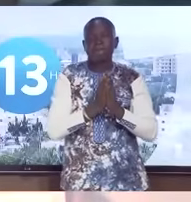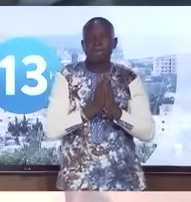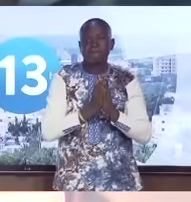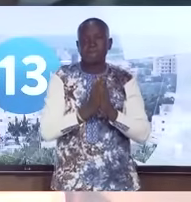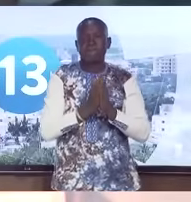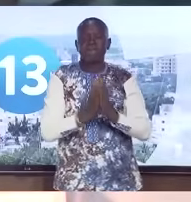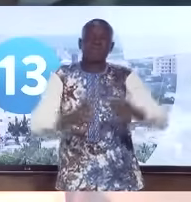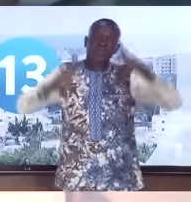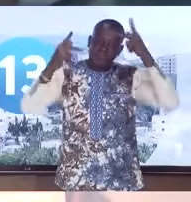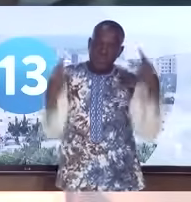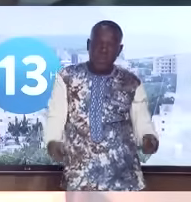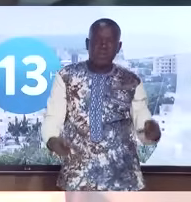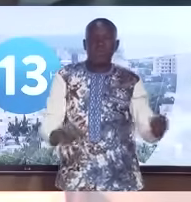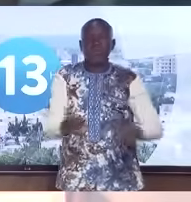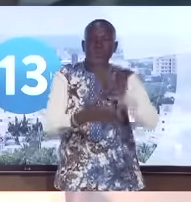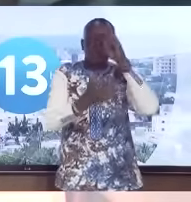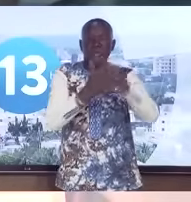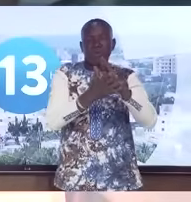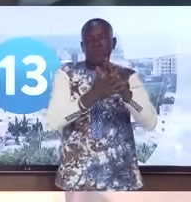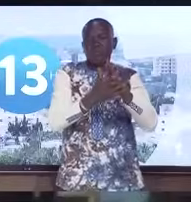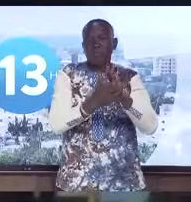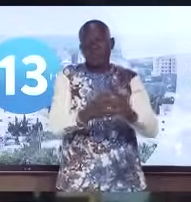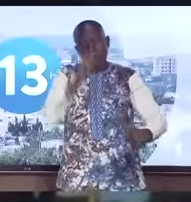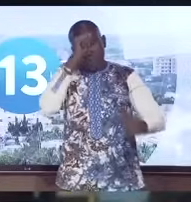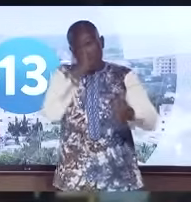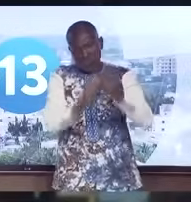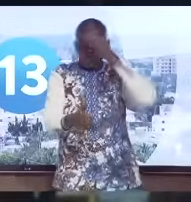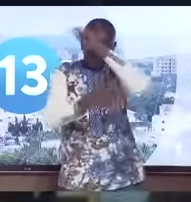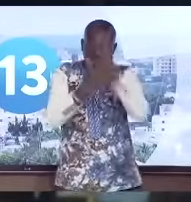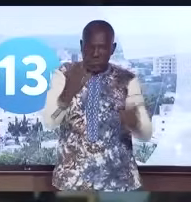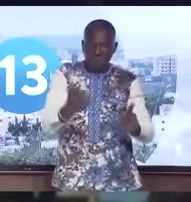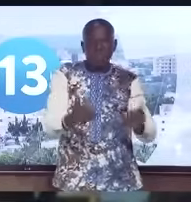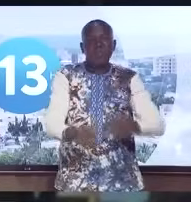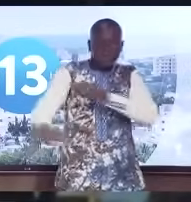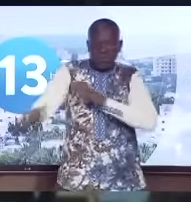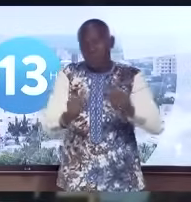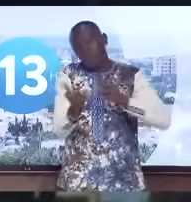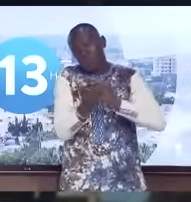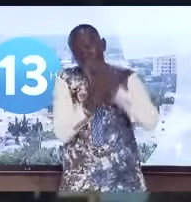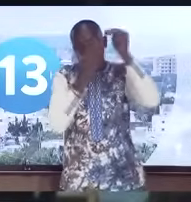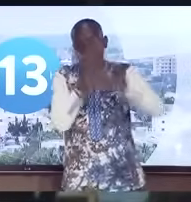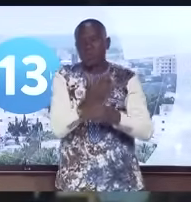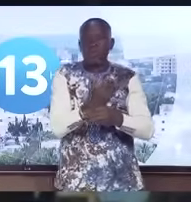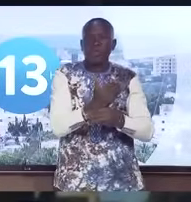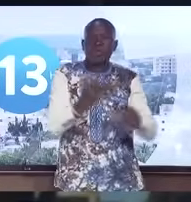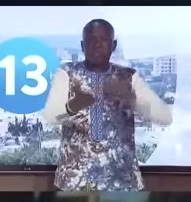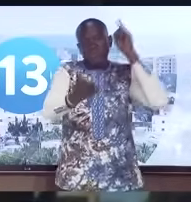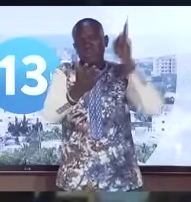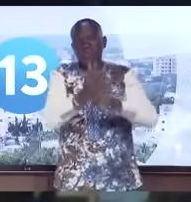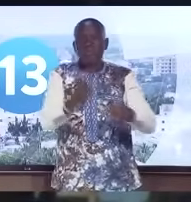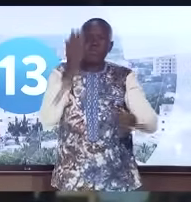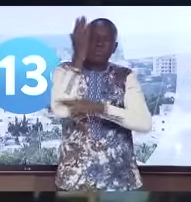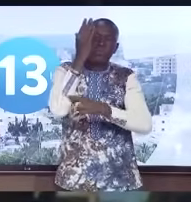À présent, le point sur la revue à mi-parcours du plan d'action pour la stabilisation et le développement. Le point concerne la région